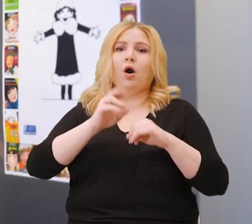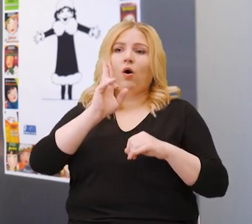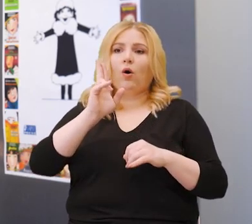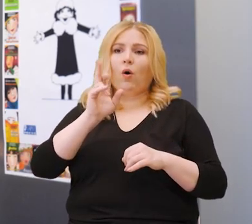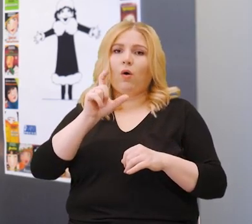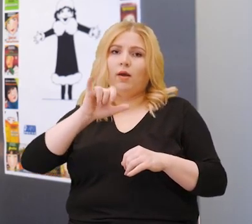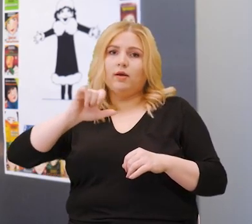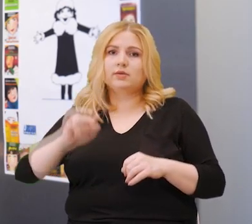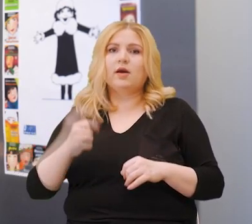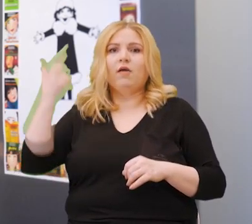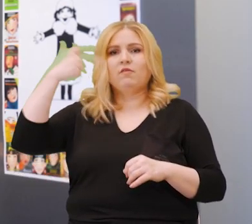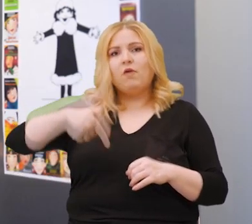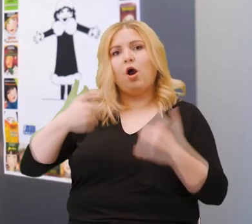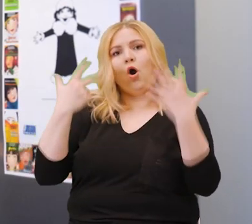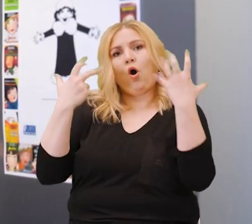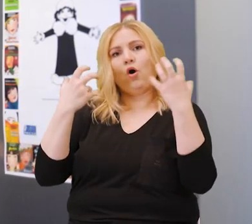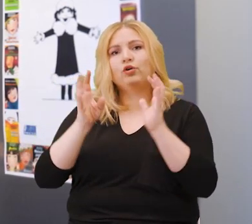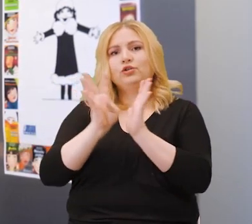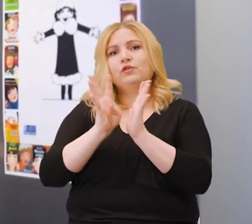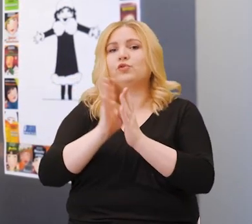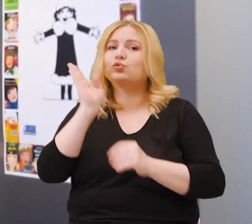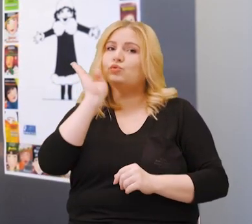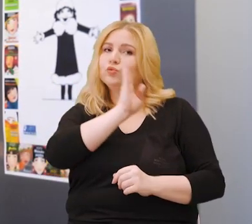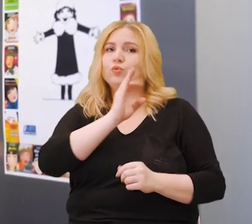zapoczątkowałem moją kolekcję, która w tej chwili liczy już